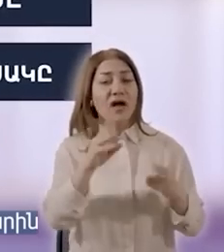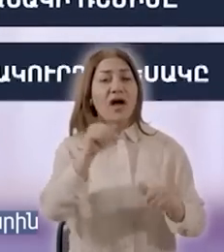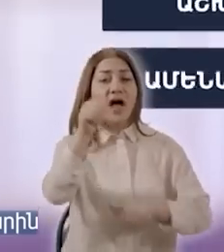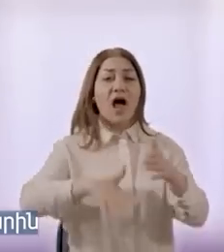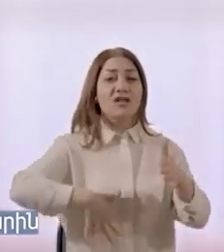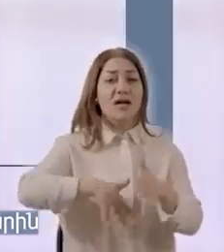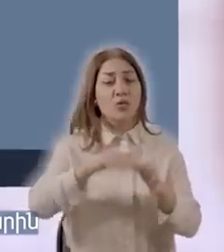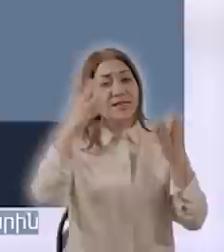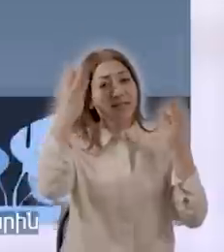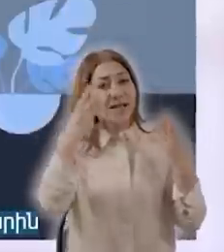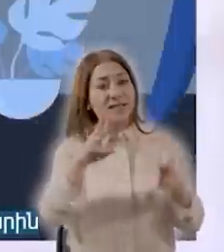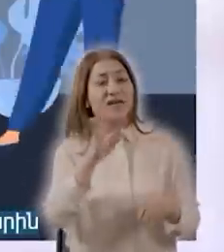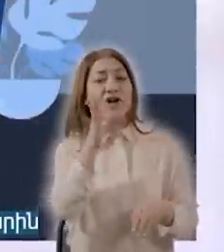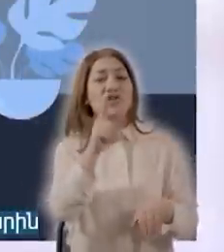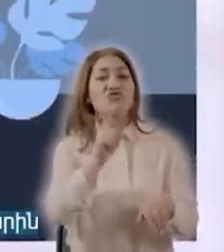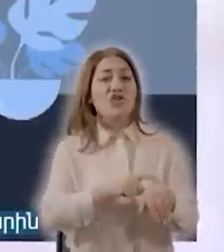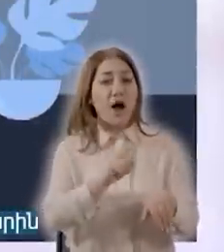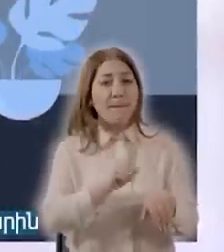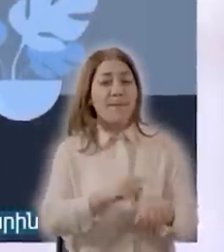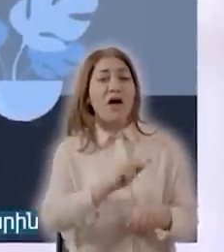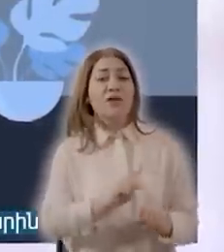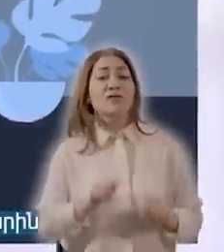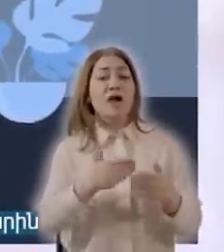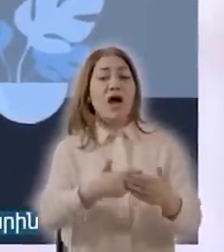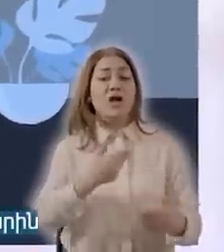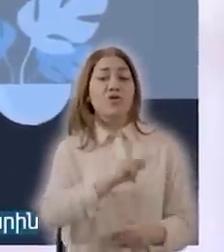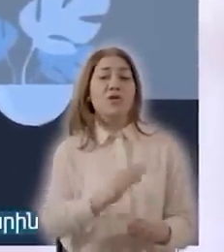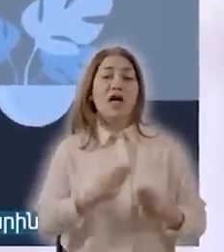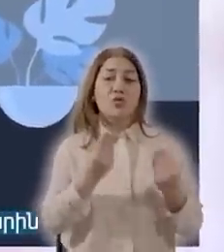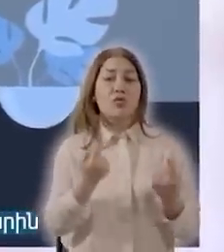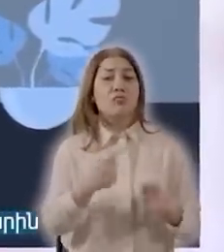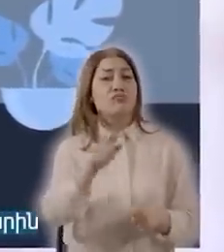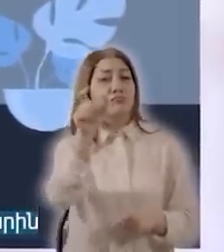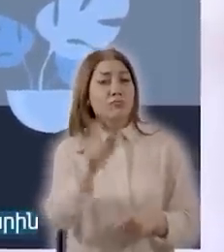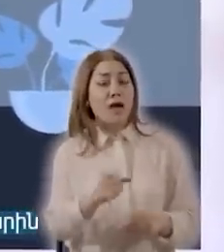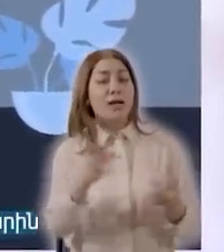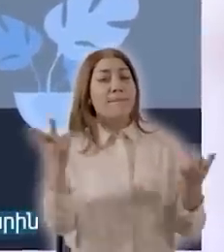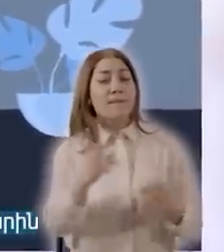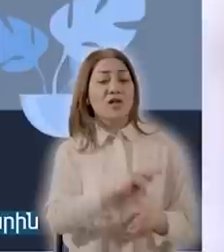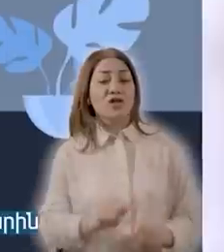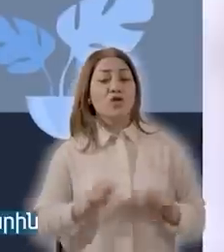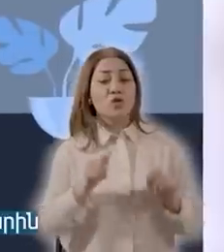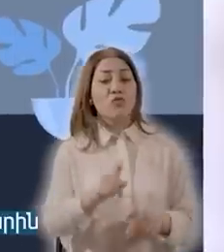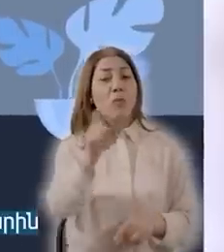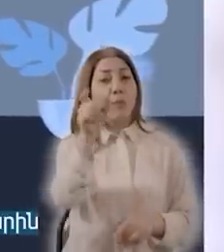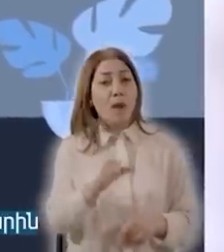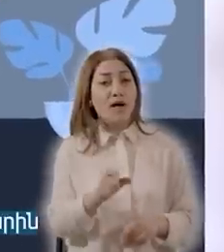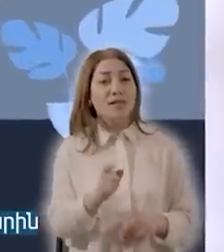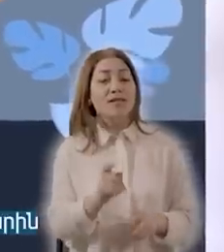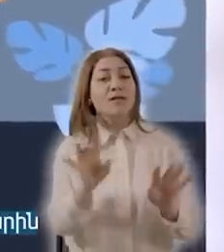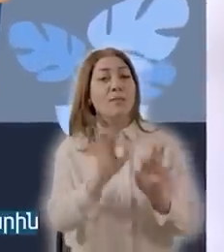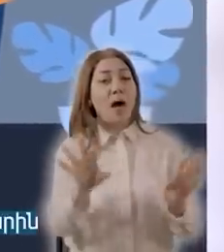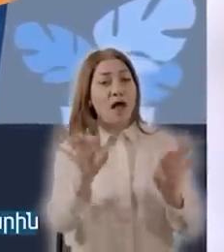արձակուրդի տեսակը։ Աշխատանքի անցնելուց առաջ գործատուն կամ նրա լիազորած անձը պարտավոր է աշխատանքի ընդունվող անձին պատշաճ ծանոթացնել